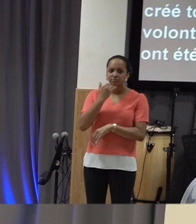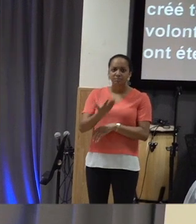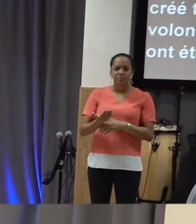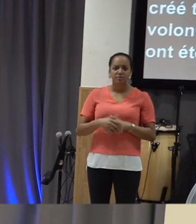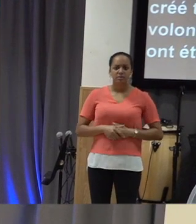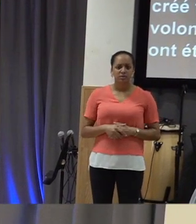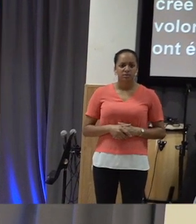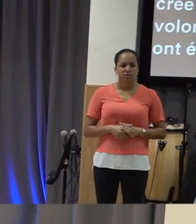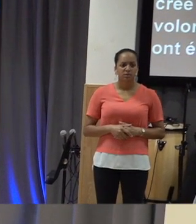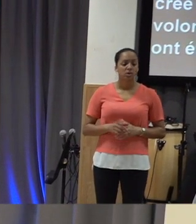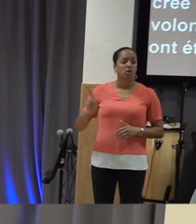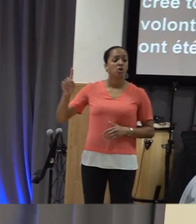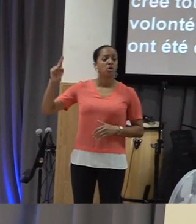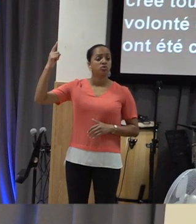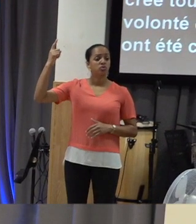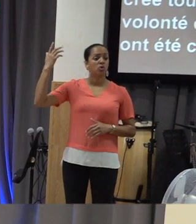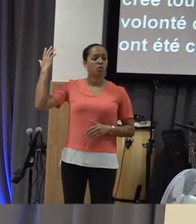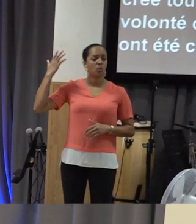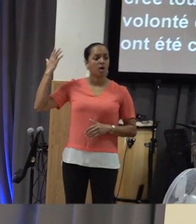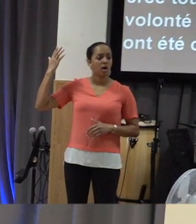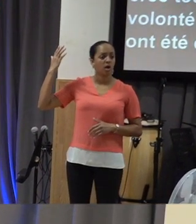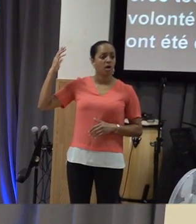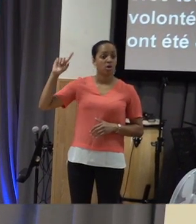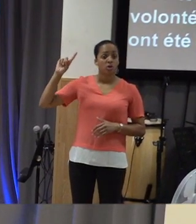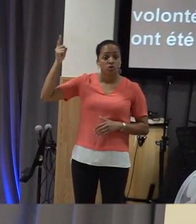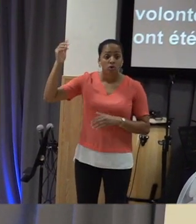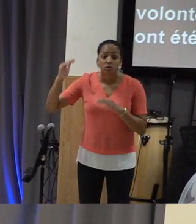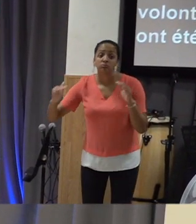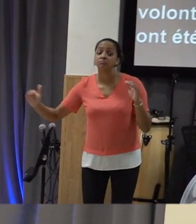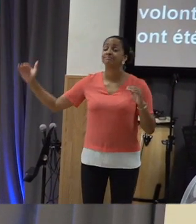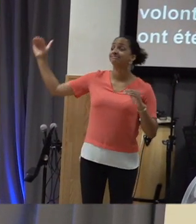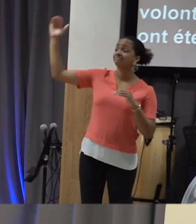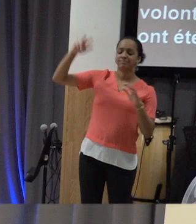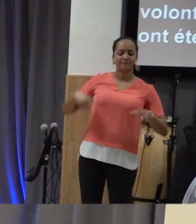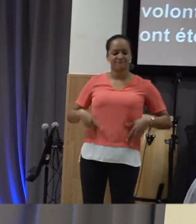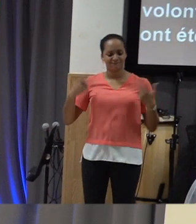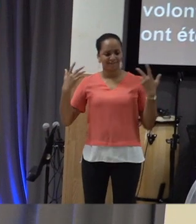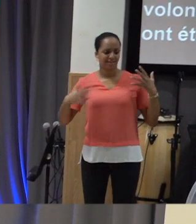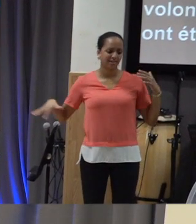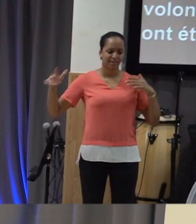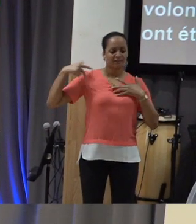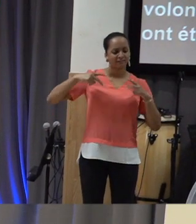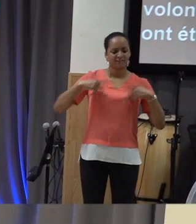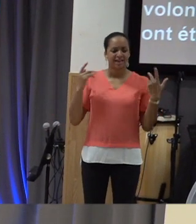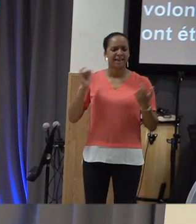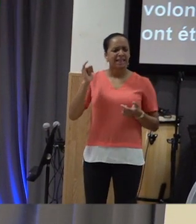Cela signifie que Dieu veut être reconnu comme étant au-dessus de ta vie. Qui est ton maître? Qui est ton